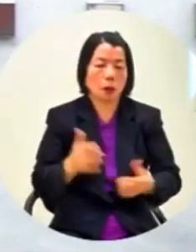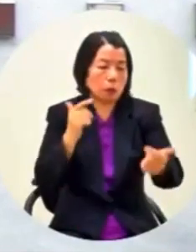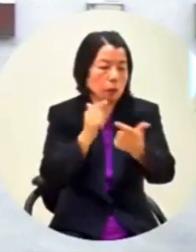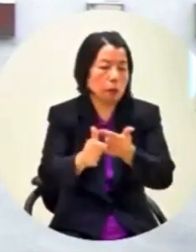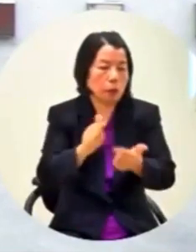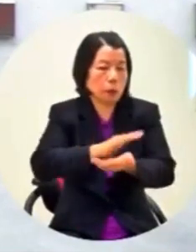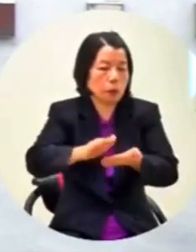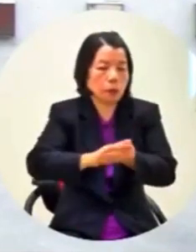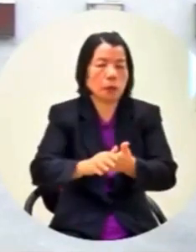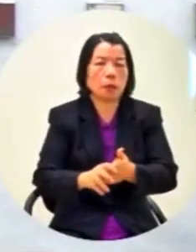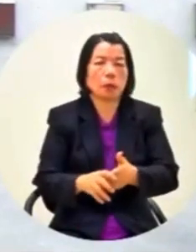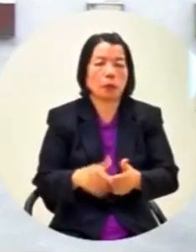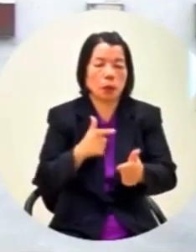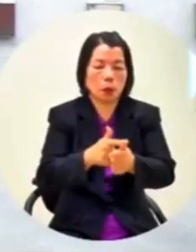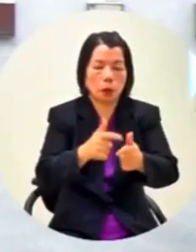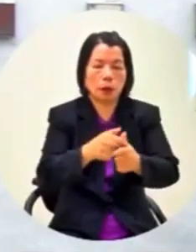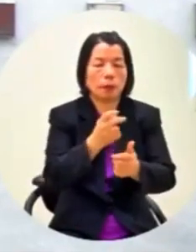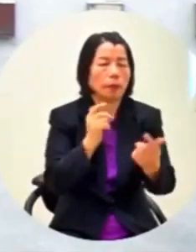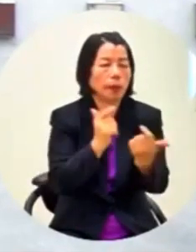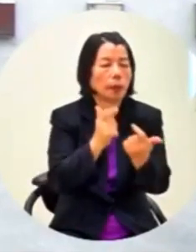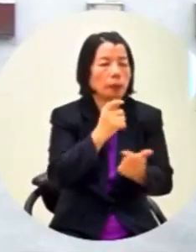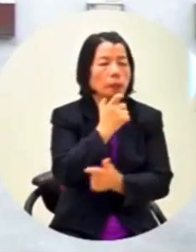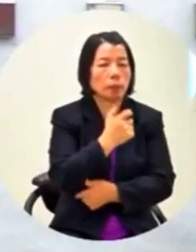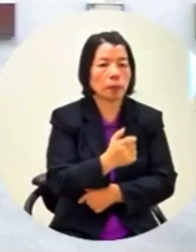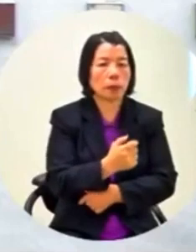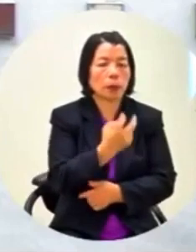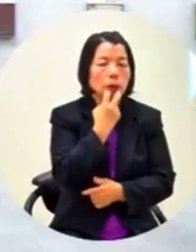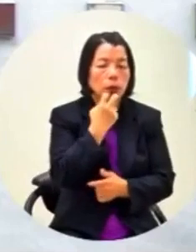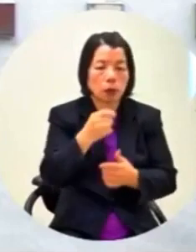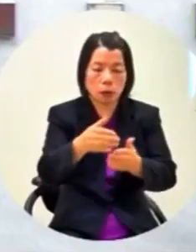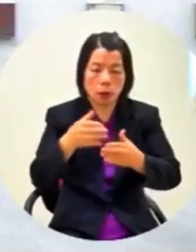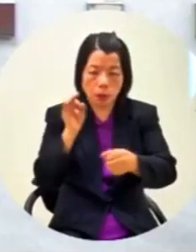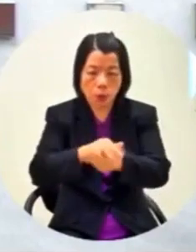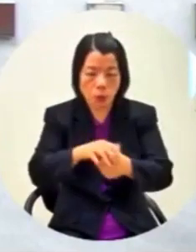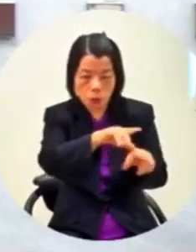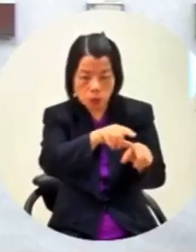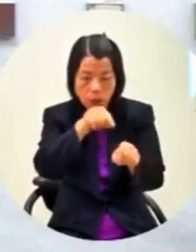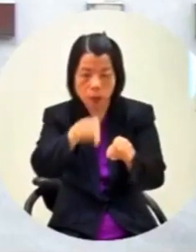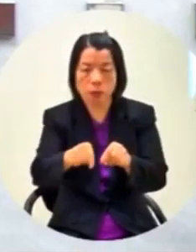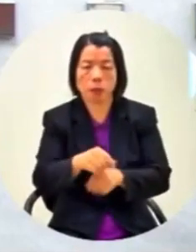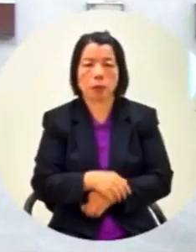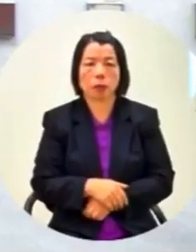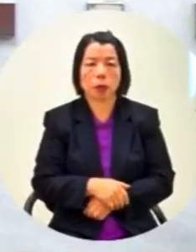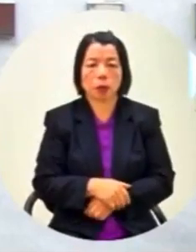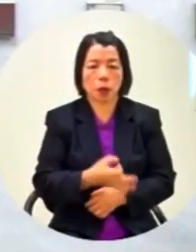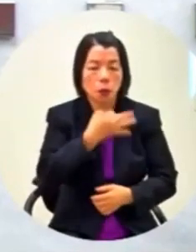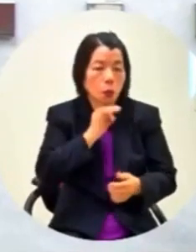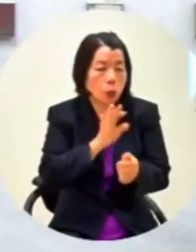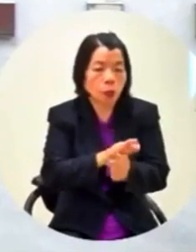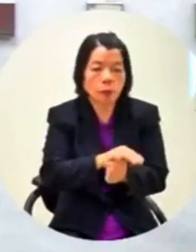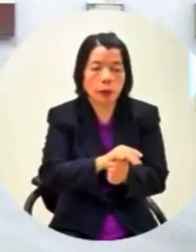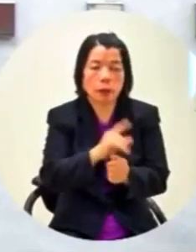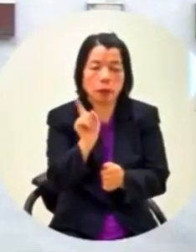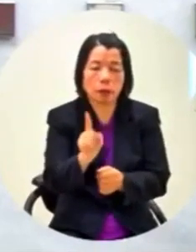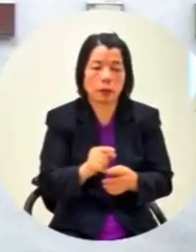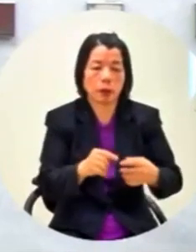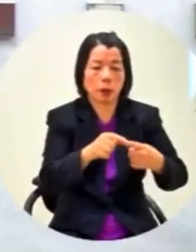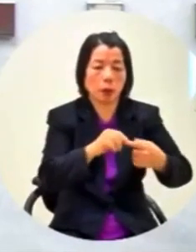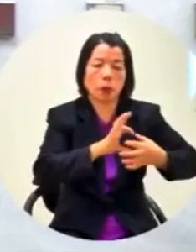合中央的补助，投入纾困的经费项目既有关怀弱